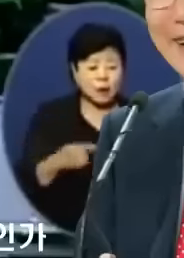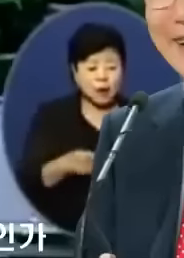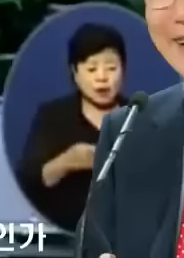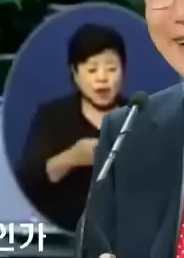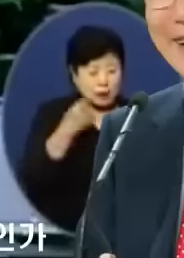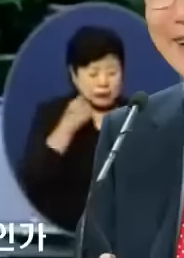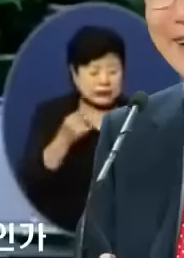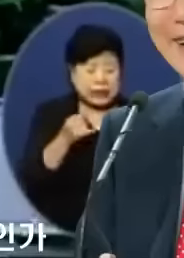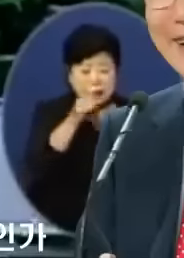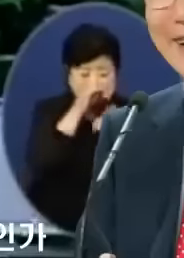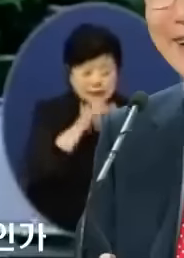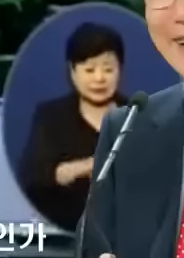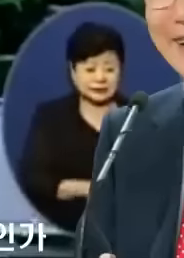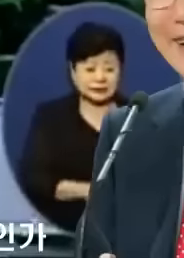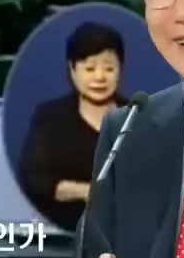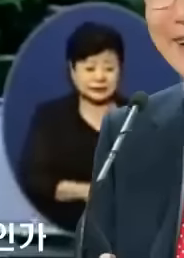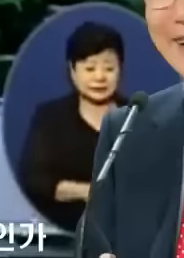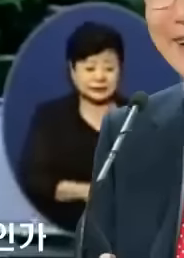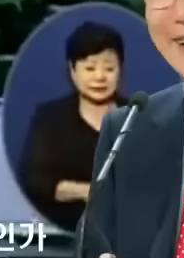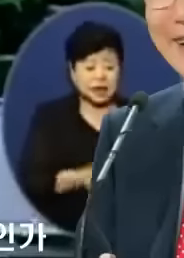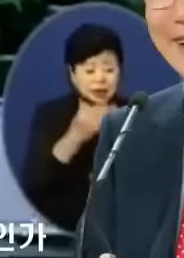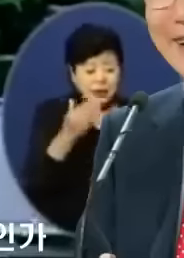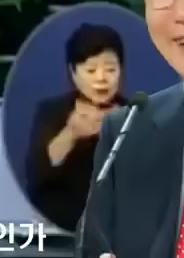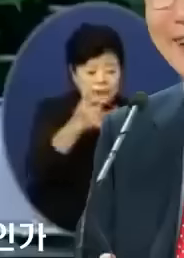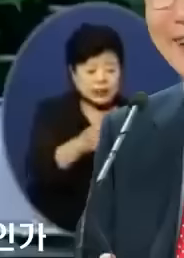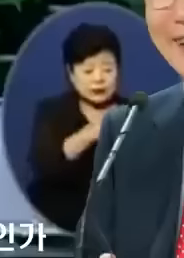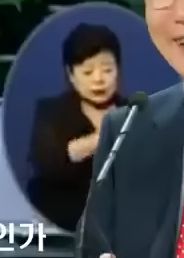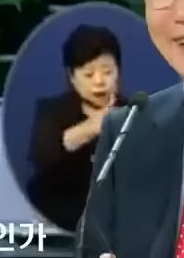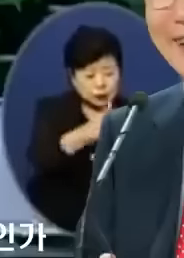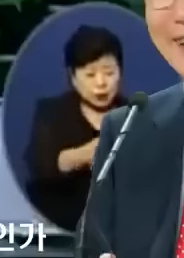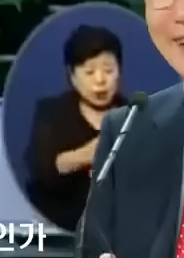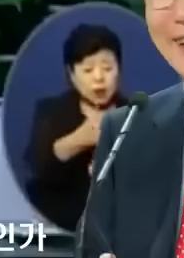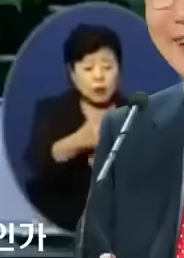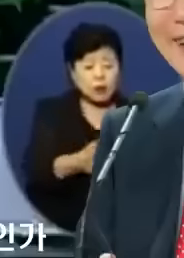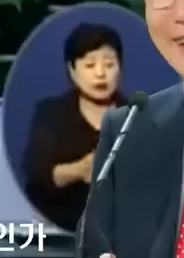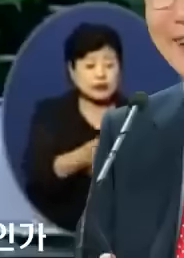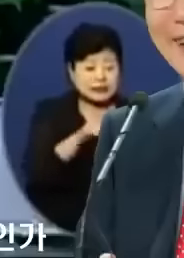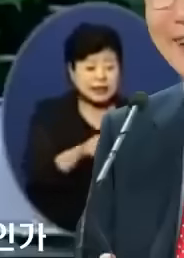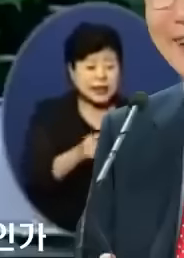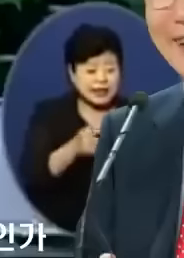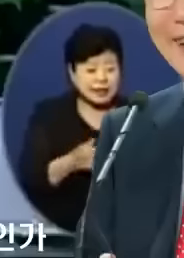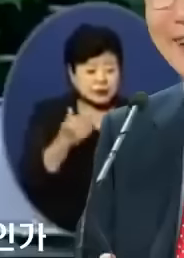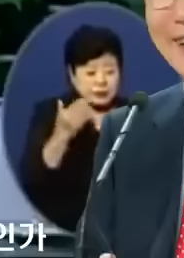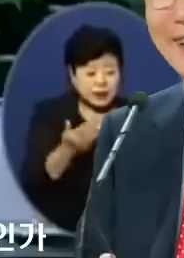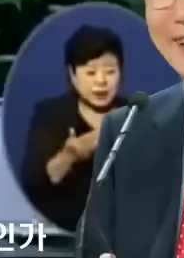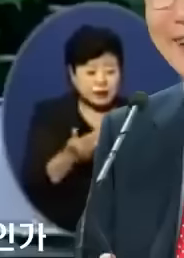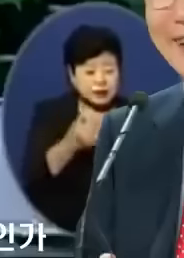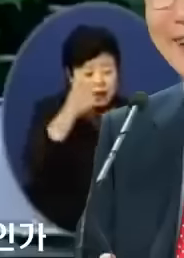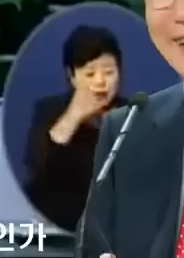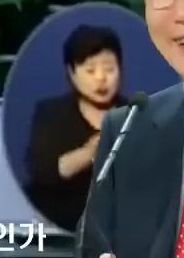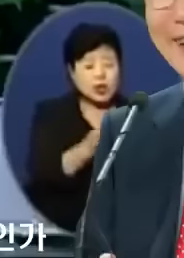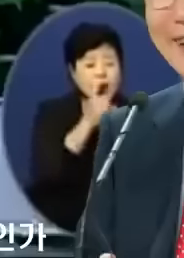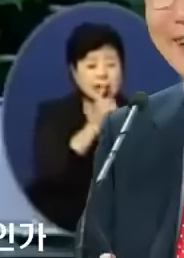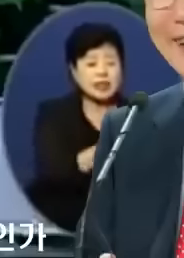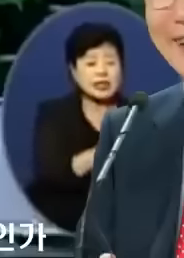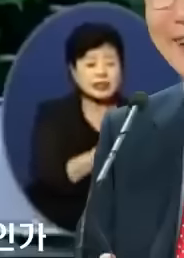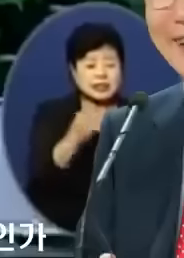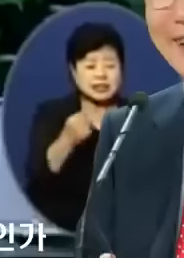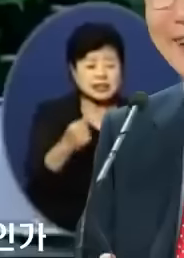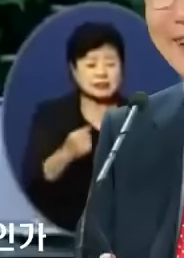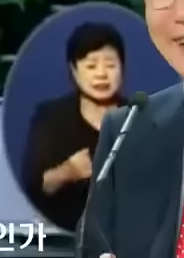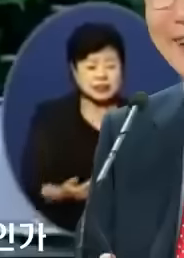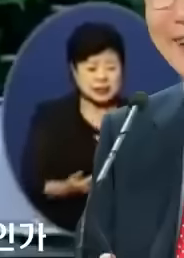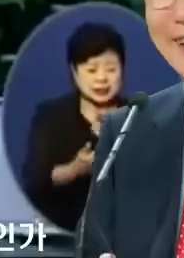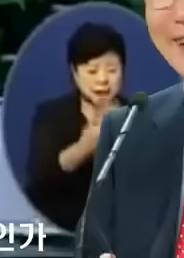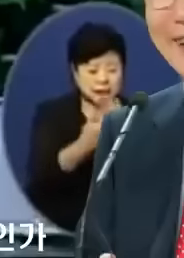이해를 못하는 사람이 많습니다. 여러분 예수 그리스도를 모시면 예수님은 죄를 이기는 면역이